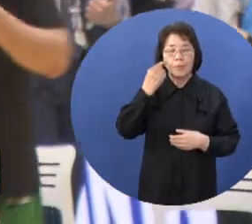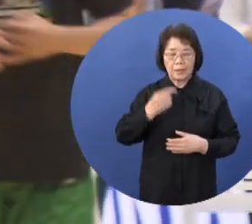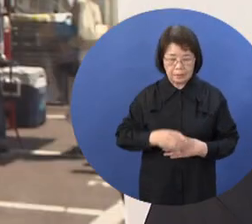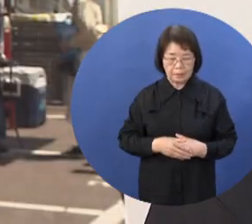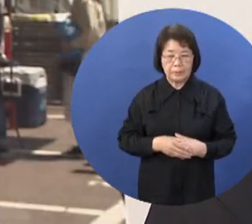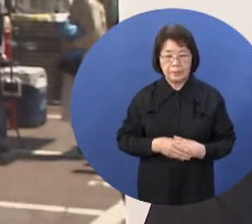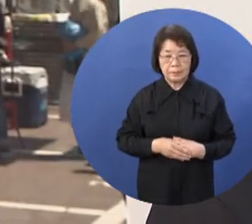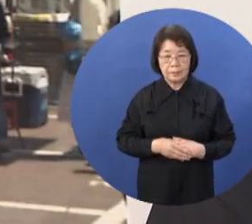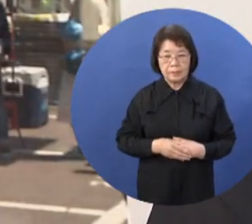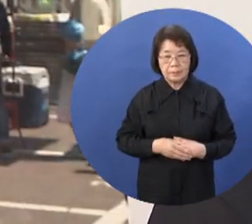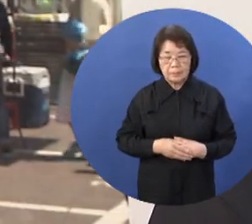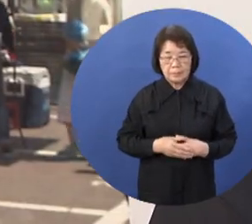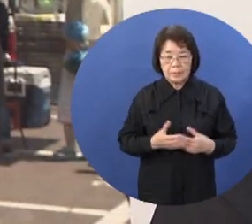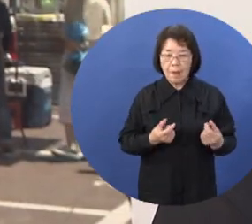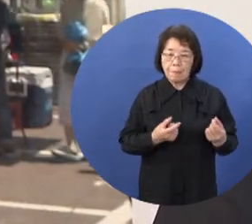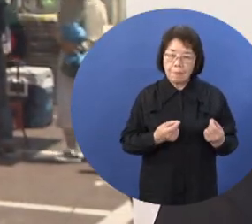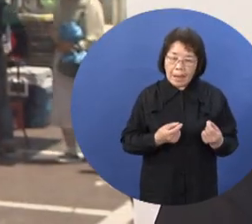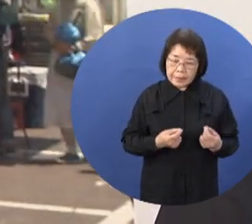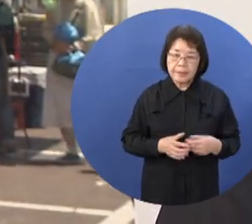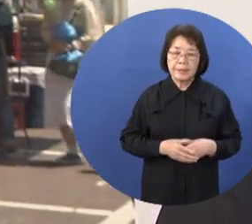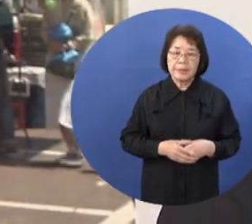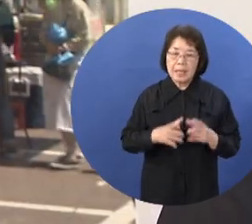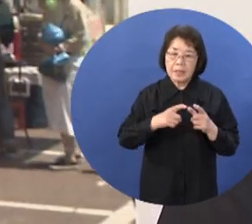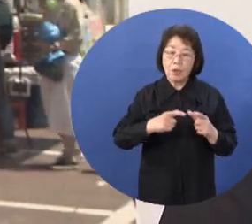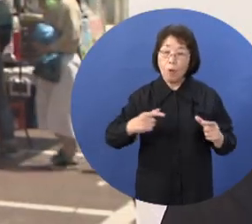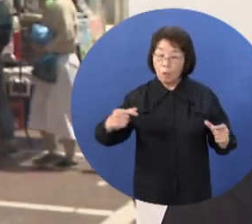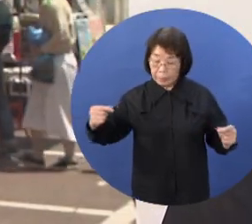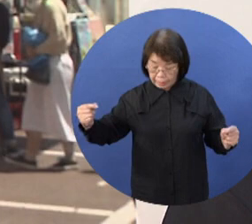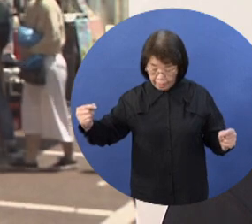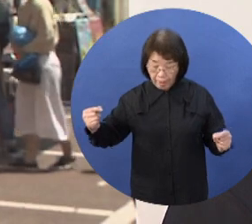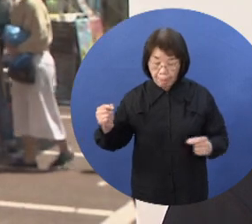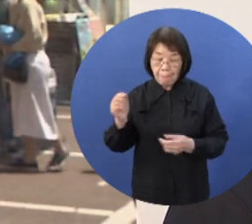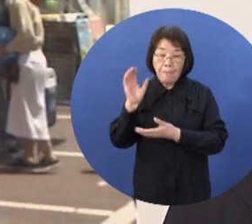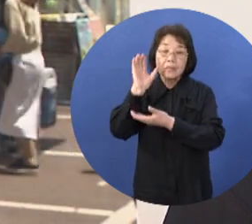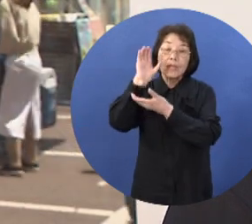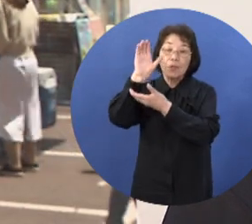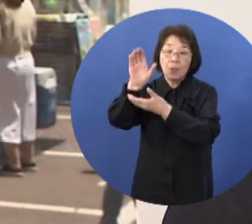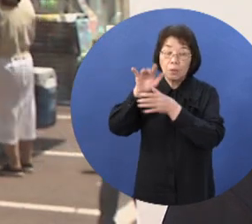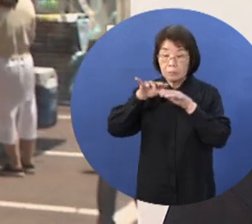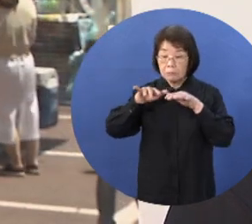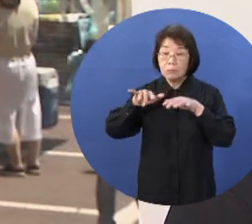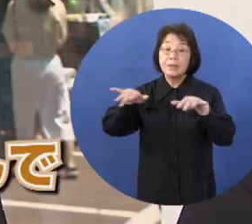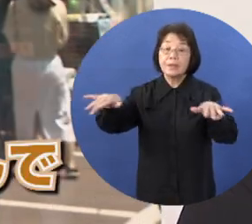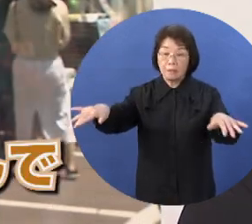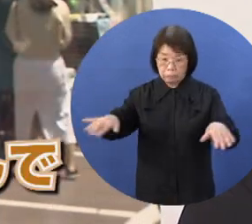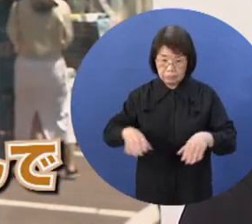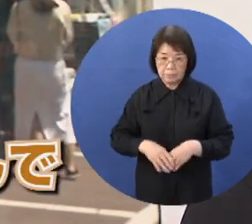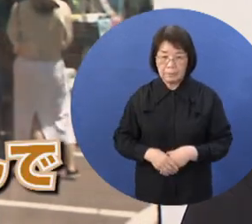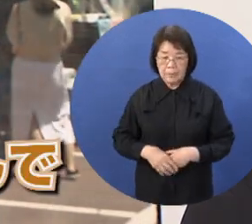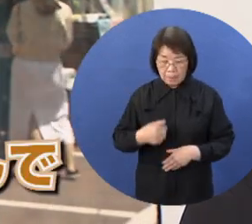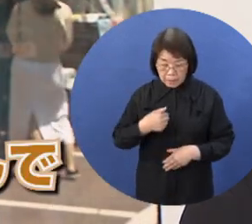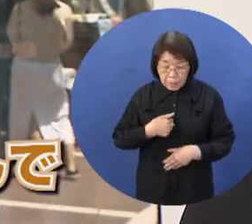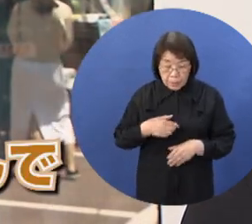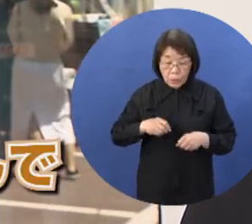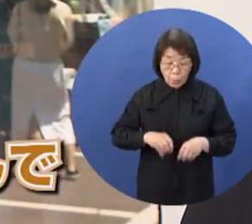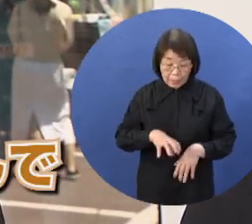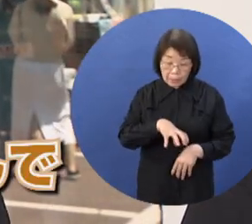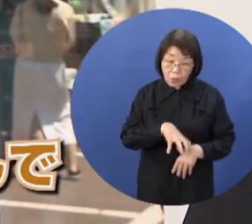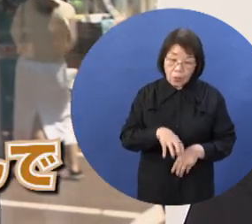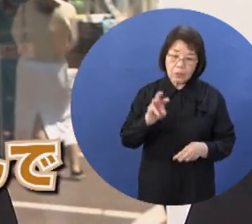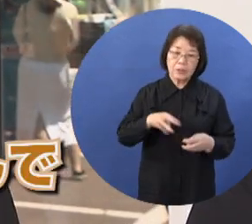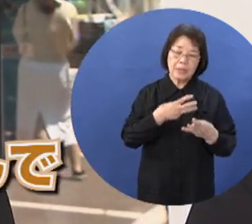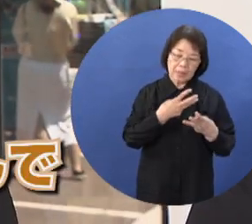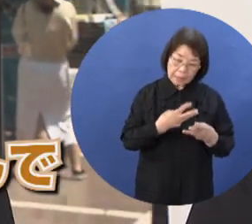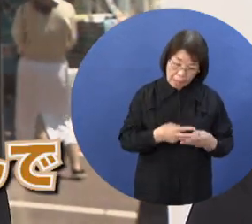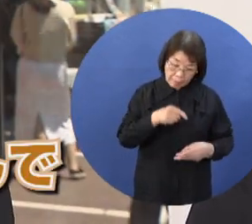ました。 やっぱり、まあ、本当に今日本中でバスケットボールが盛り上がってきてるので、自分の出身地である吹田が絡